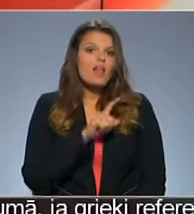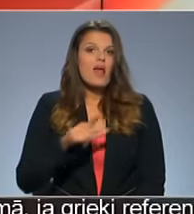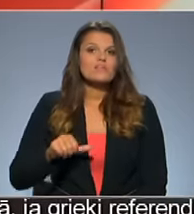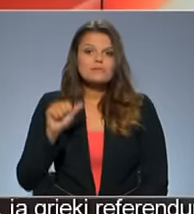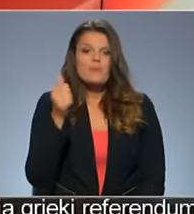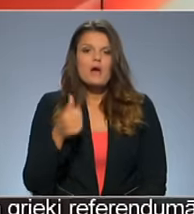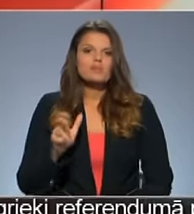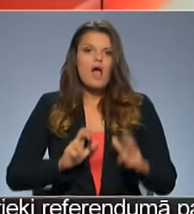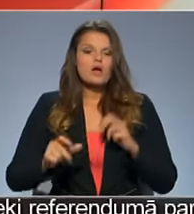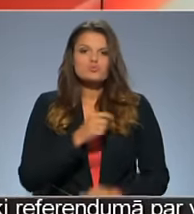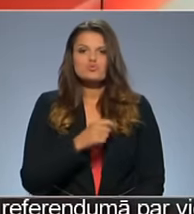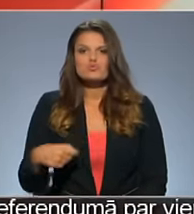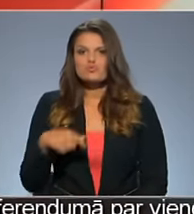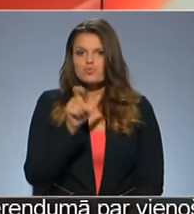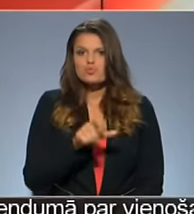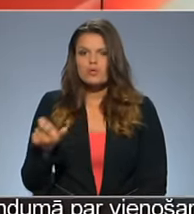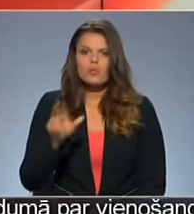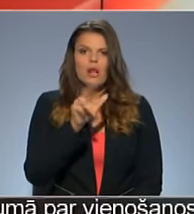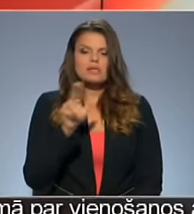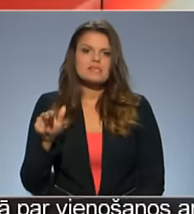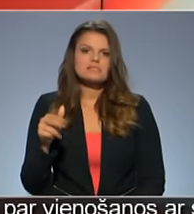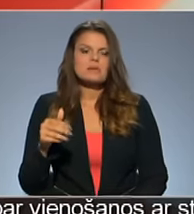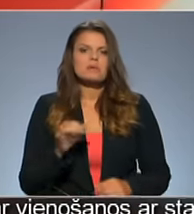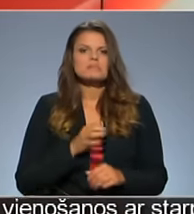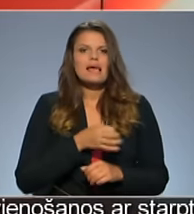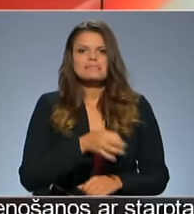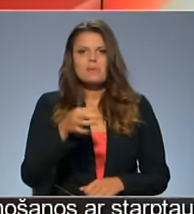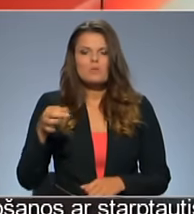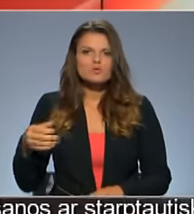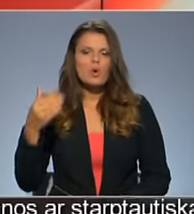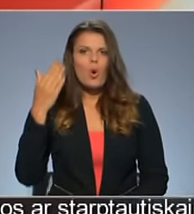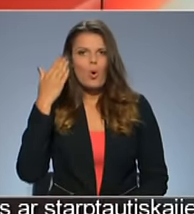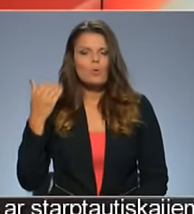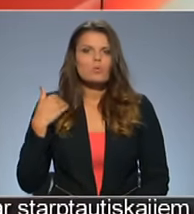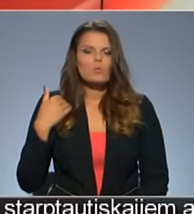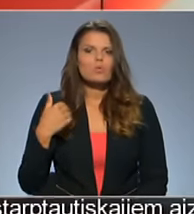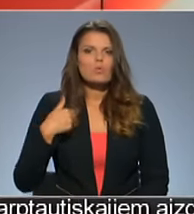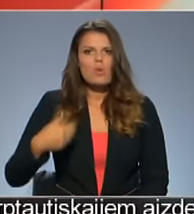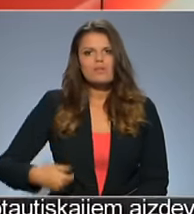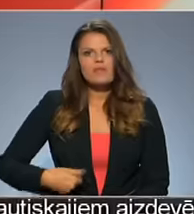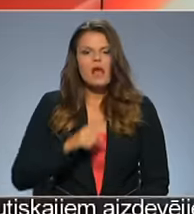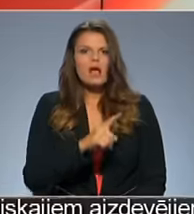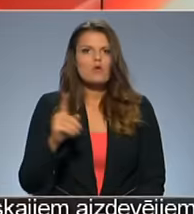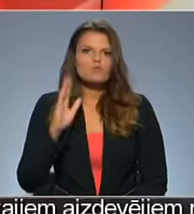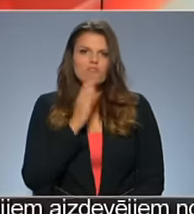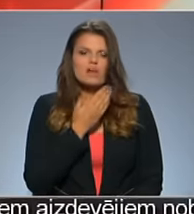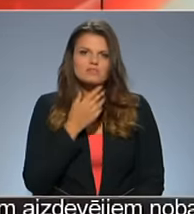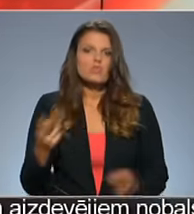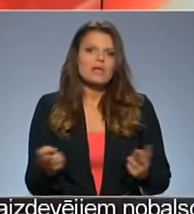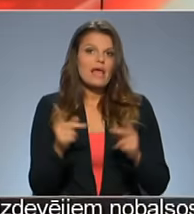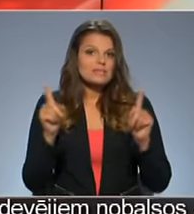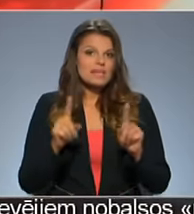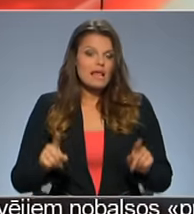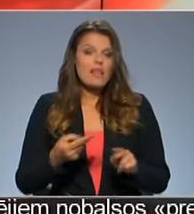Latvijas Mākslas akadēmijas studentu glezniecības plenēra Kuldīgā ik vasaru jau ir ierasta lieta. Tāpēc šogad nolēmts paralēli